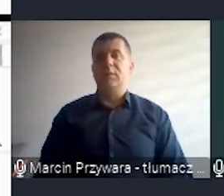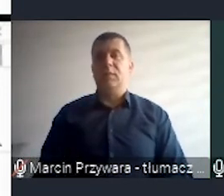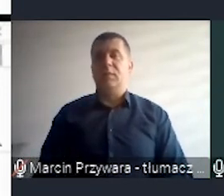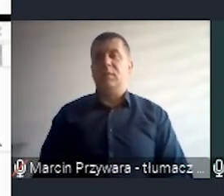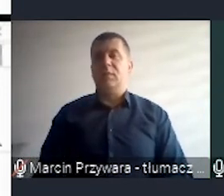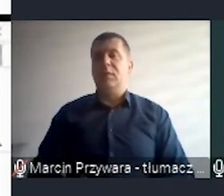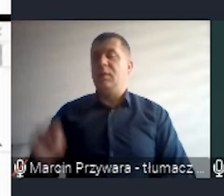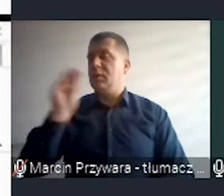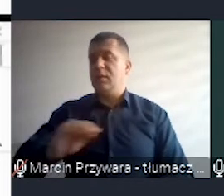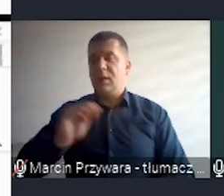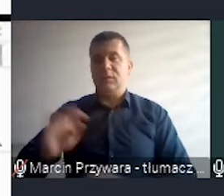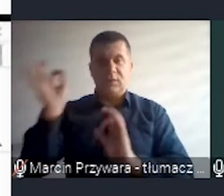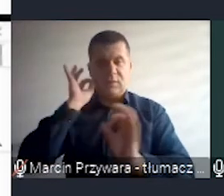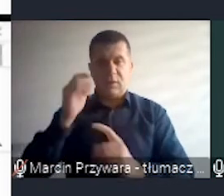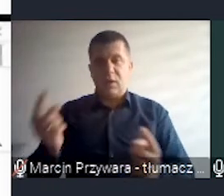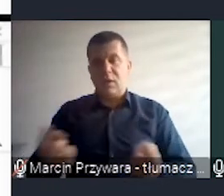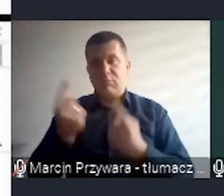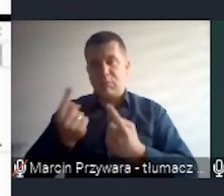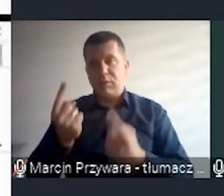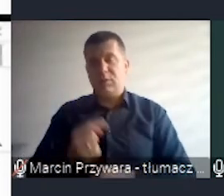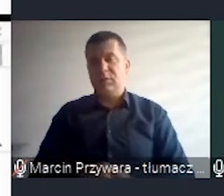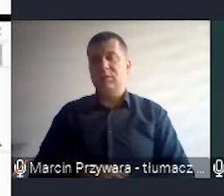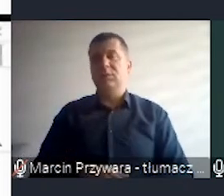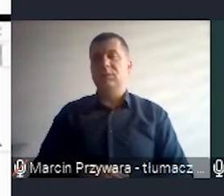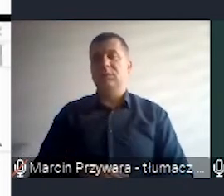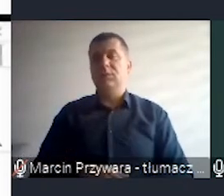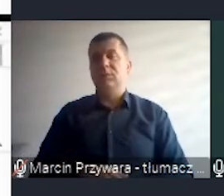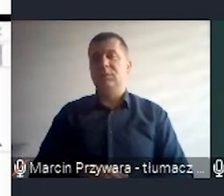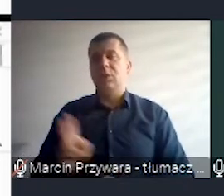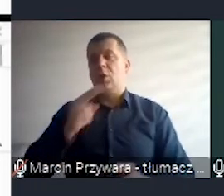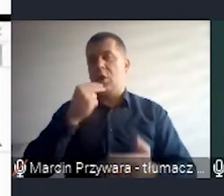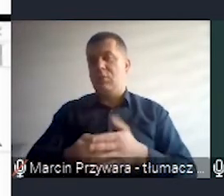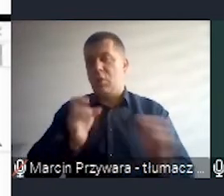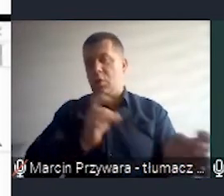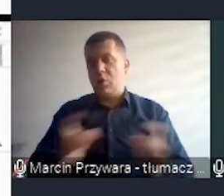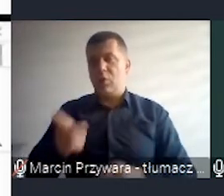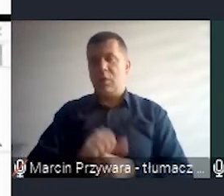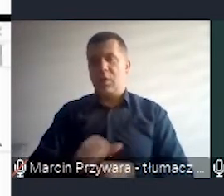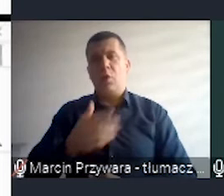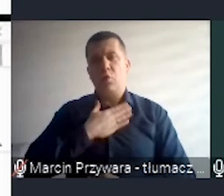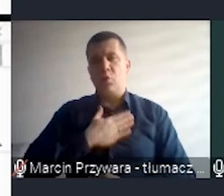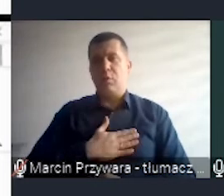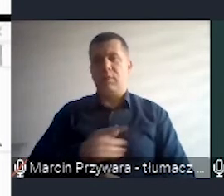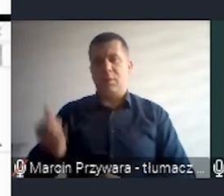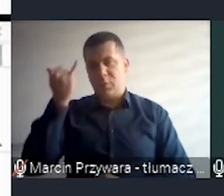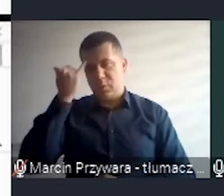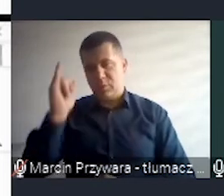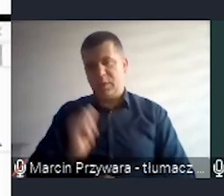nie doszliśmy do informacji i promocji, natomiast odpowiem od razu. To jest jedno z moich ulubionych uchybień.